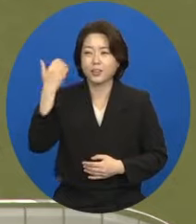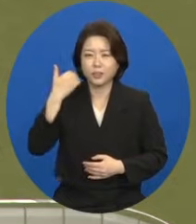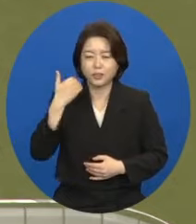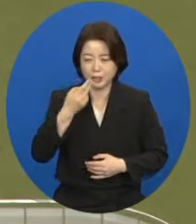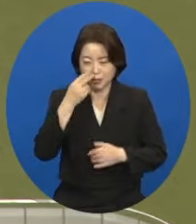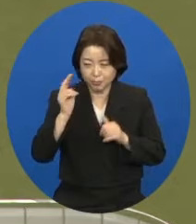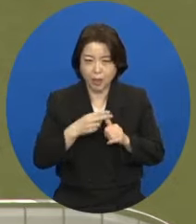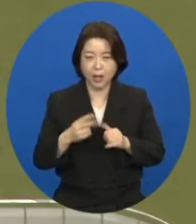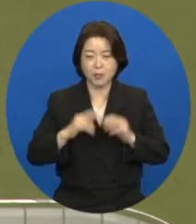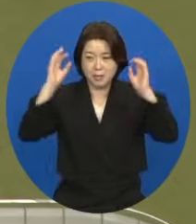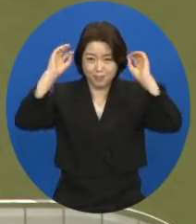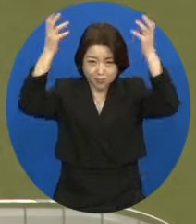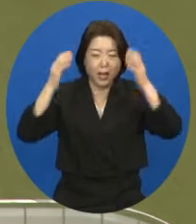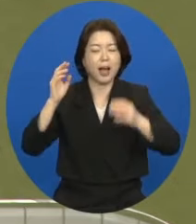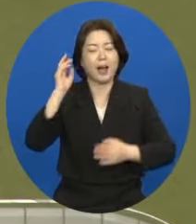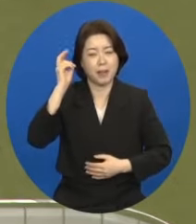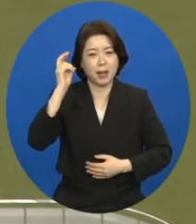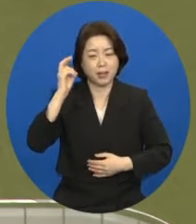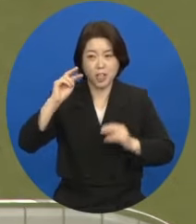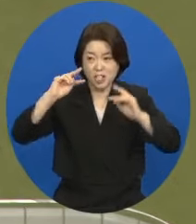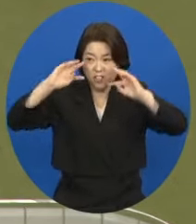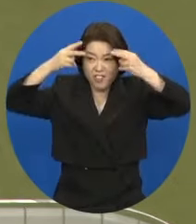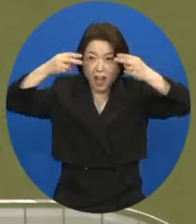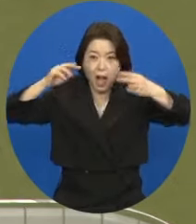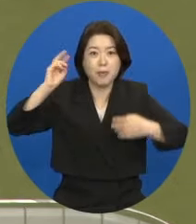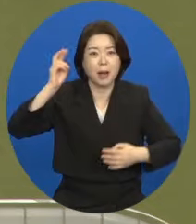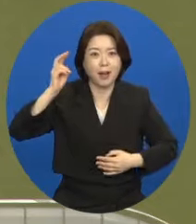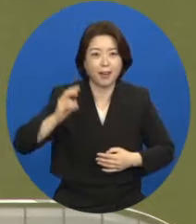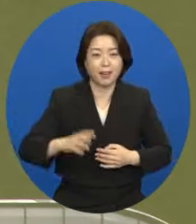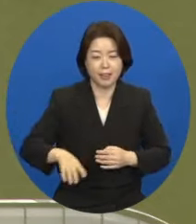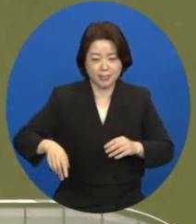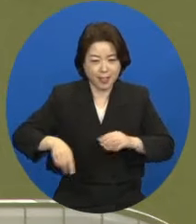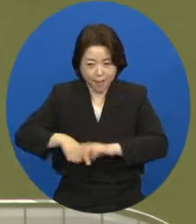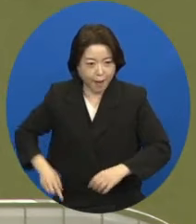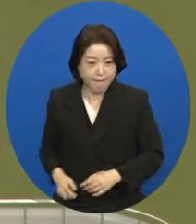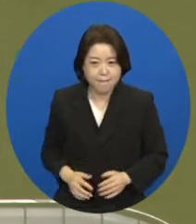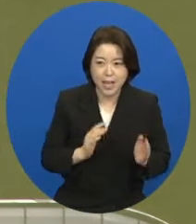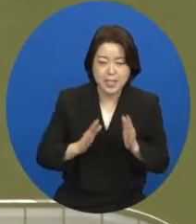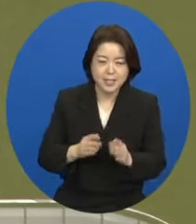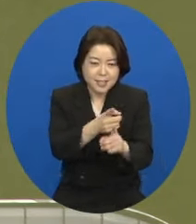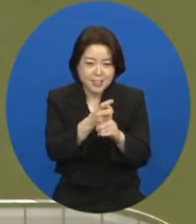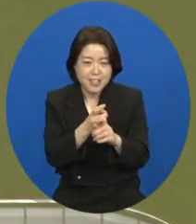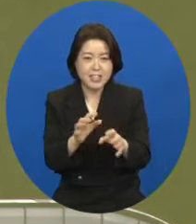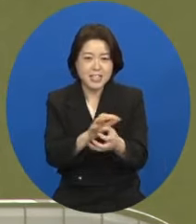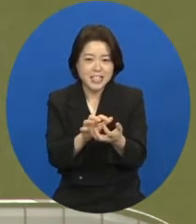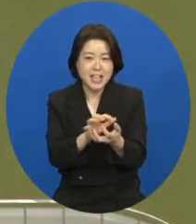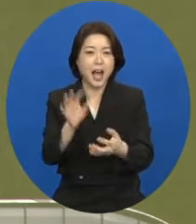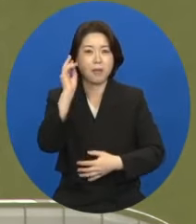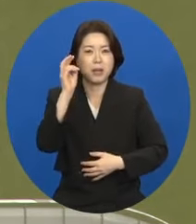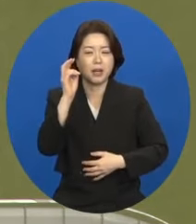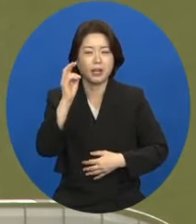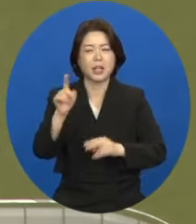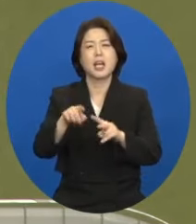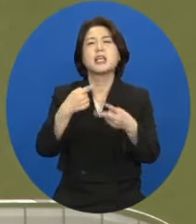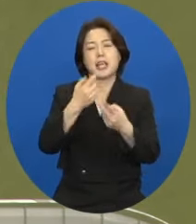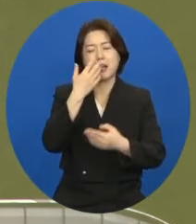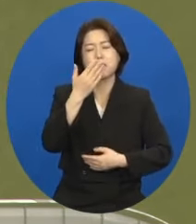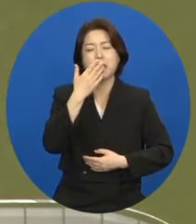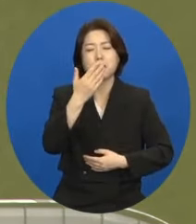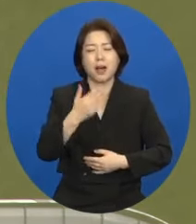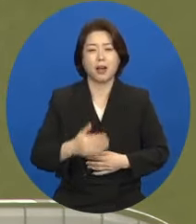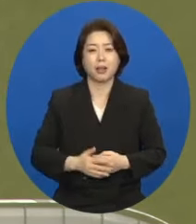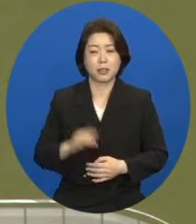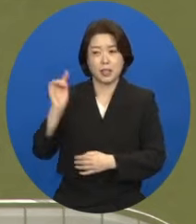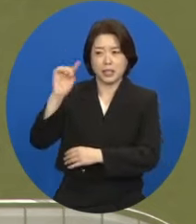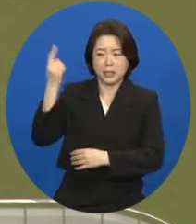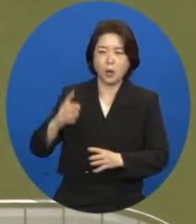아마 뚜껑이 열렸을 겁니다. 눈이 뒤집혔을 거예요. 아마 다 칼을 쥐었을 겁니다. 이해는 가죠. 어떤 사람은 그래요. 다윗이